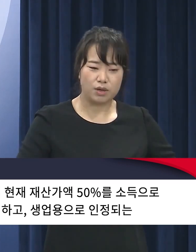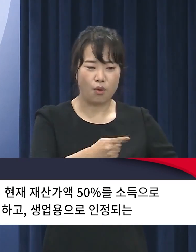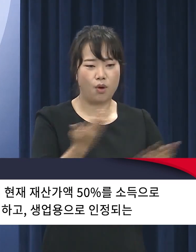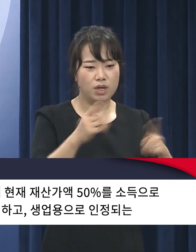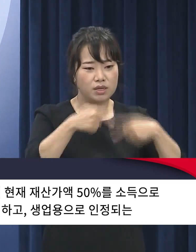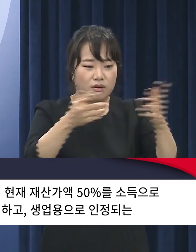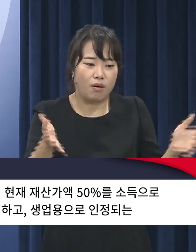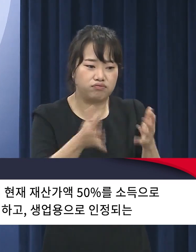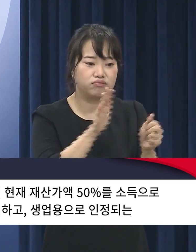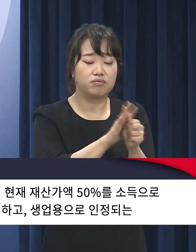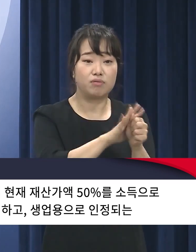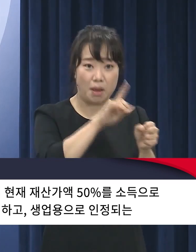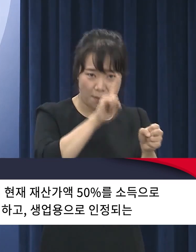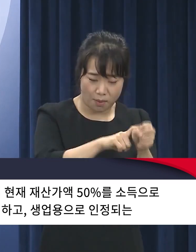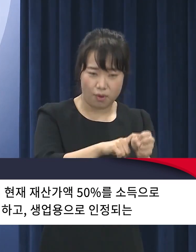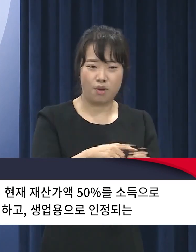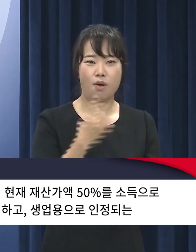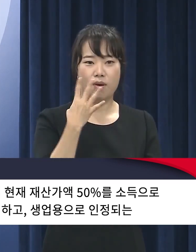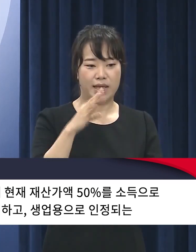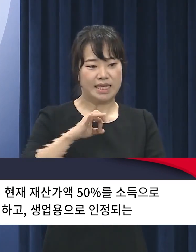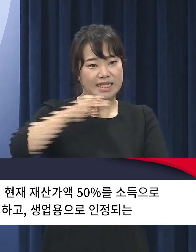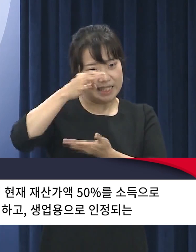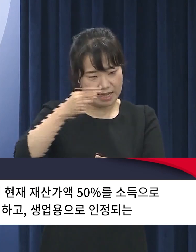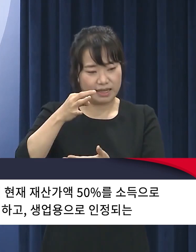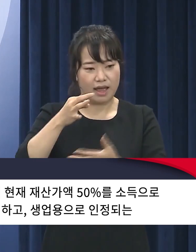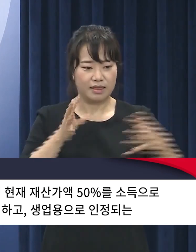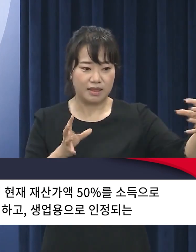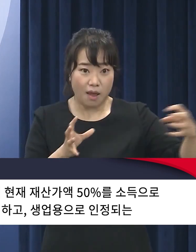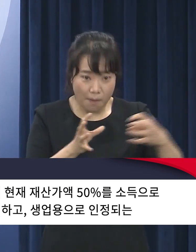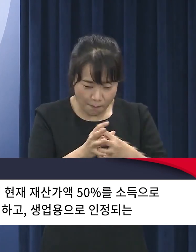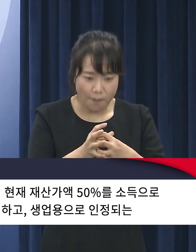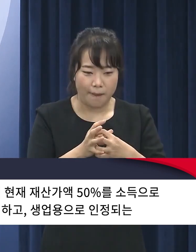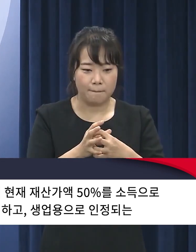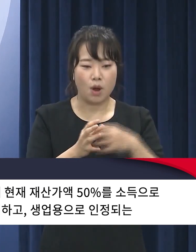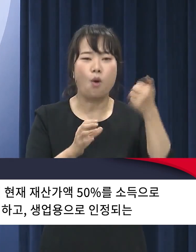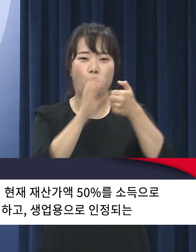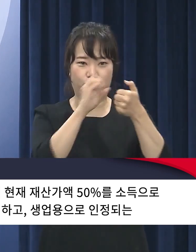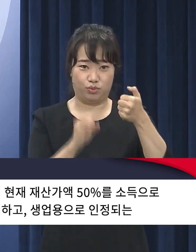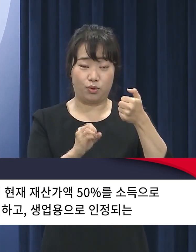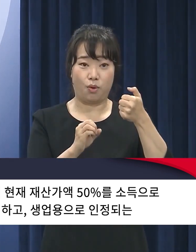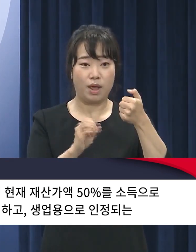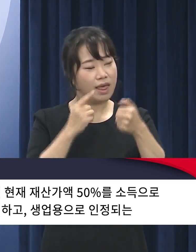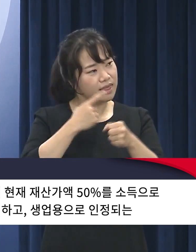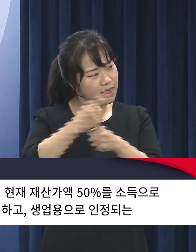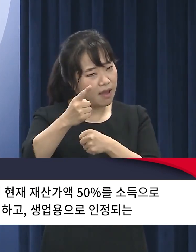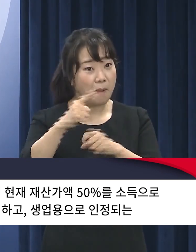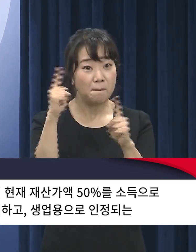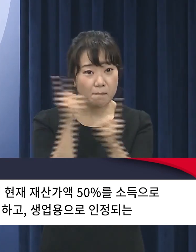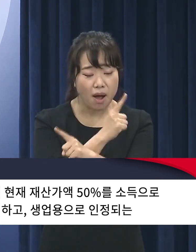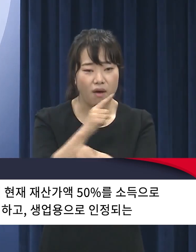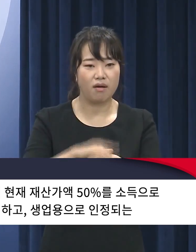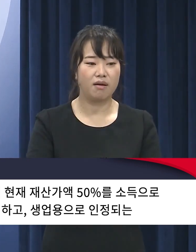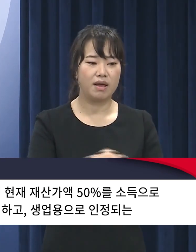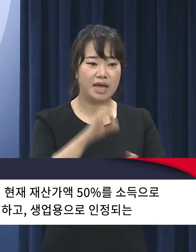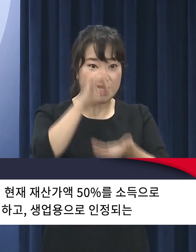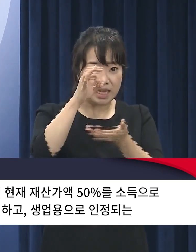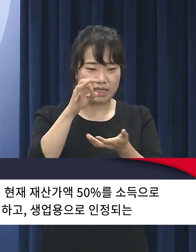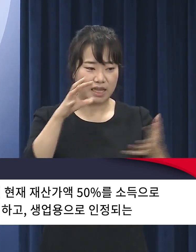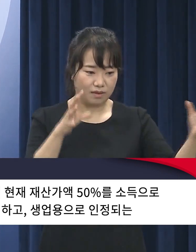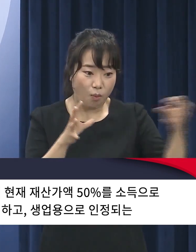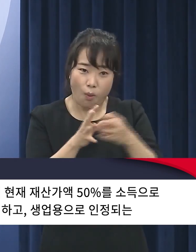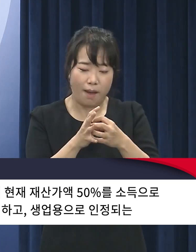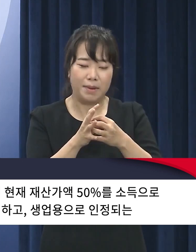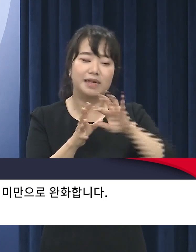확대하기 위해 현재 재산가액 50%를 소득으로 산정하고 있는데 내년부터는 재산가액 산정에서